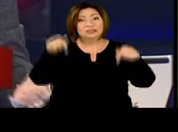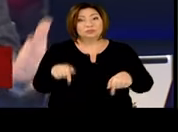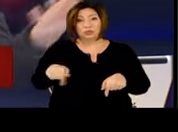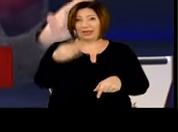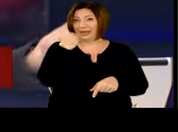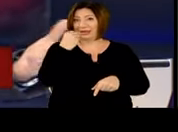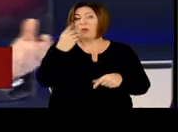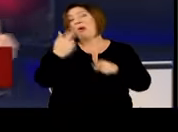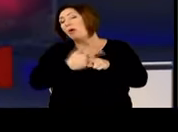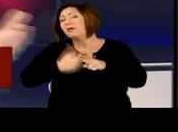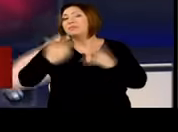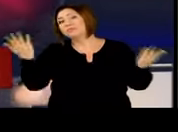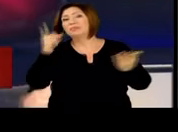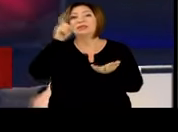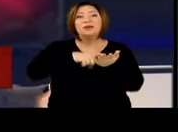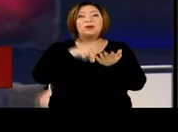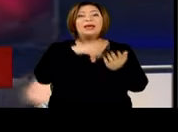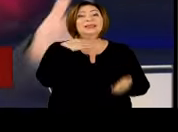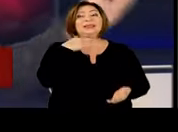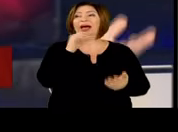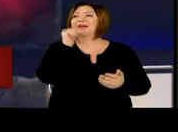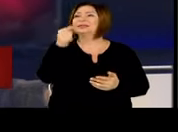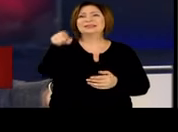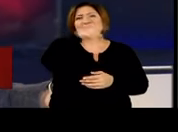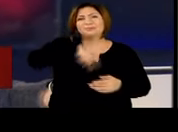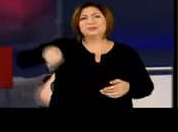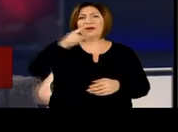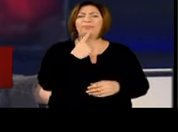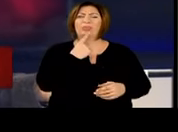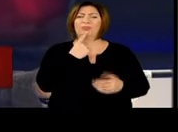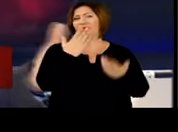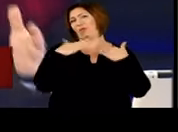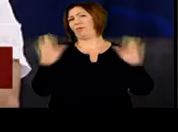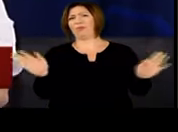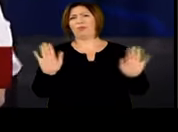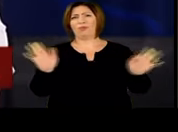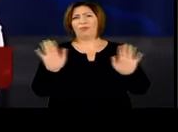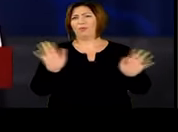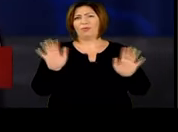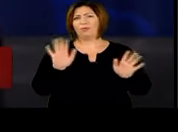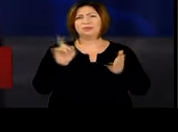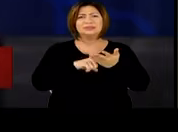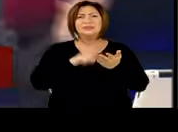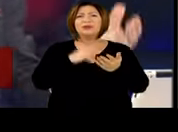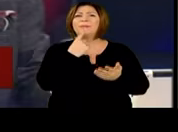yediğimiz örnekse bir tavuk etinden hiç kimse tad almıyor. Tavuktan tad almıyor. Öyle. Tavukla ilgili hani